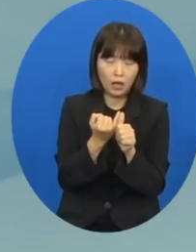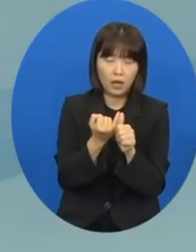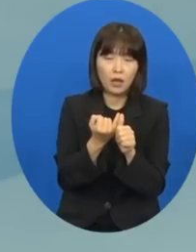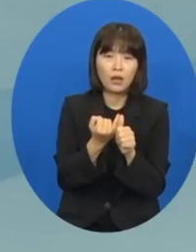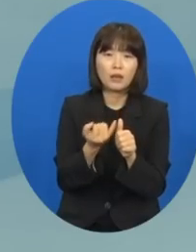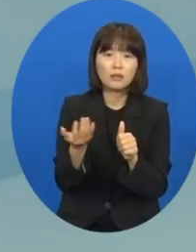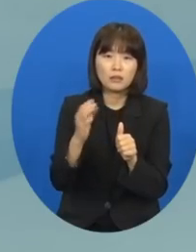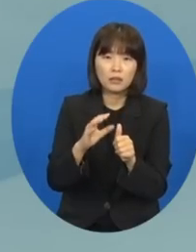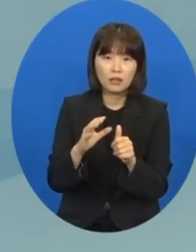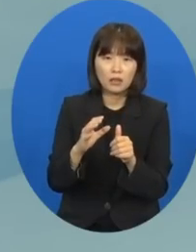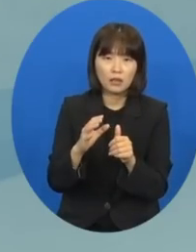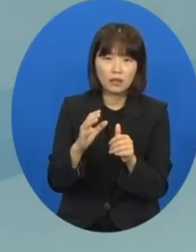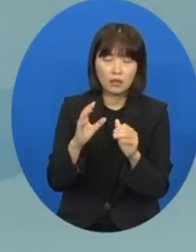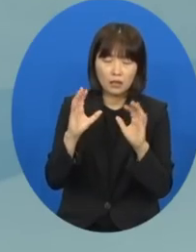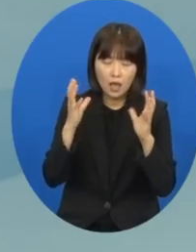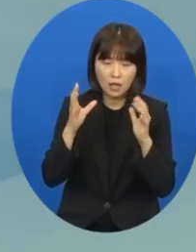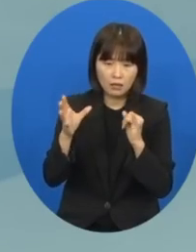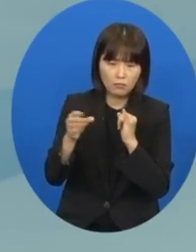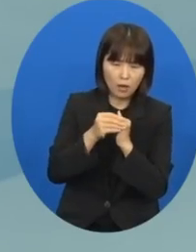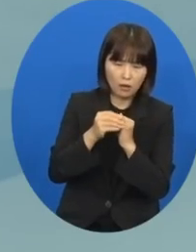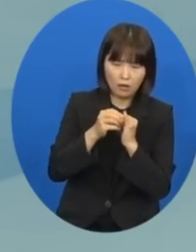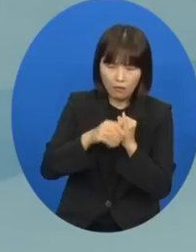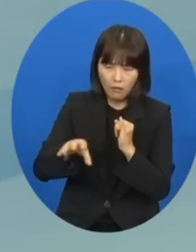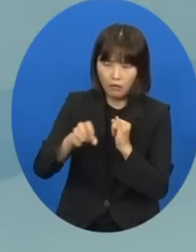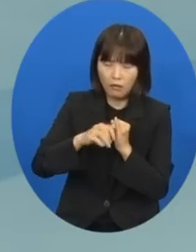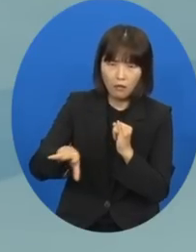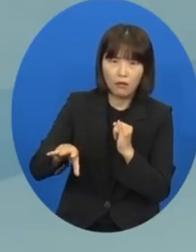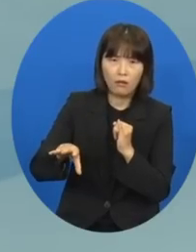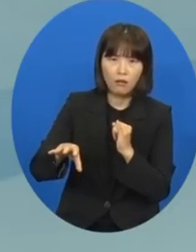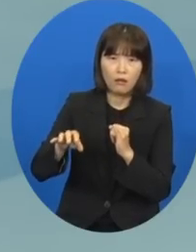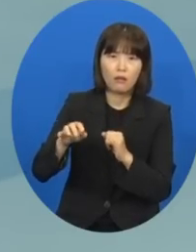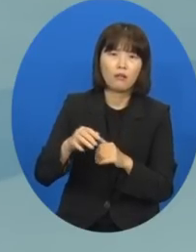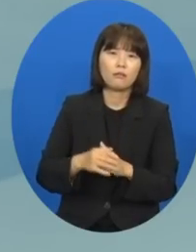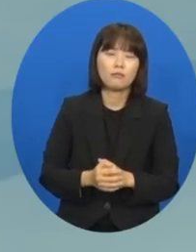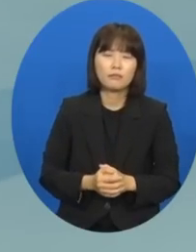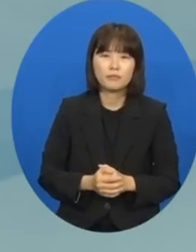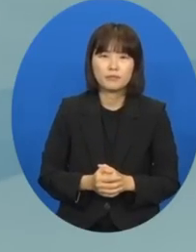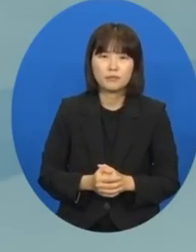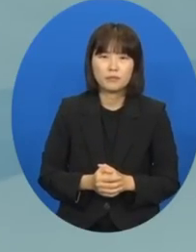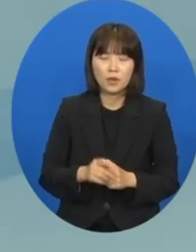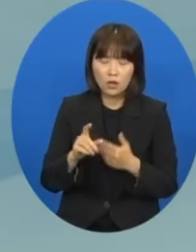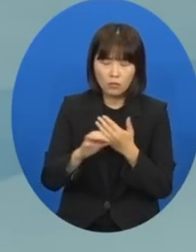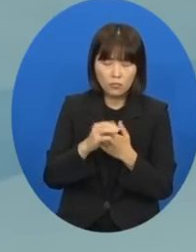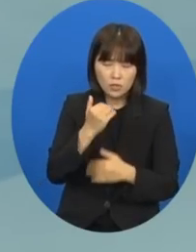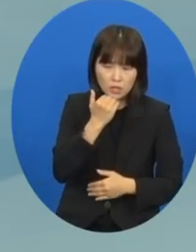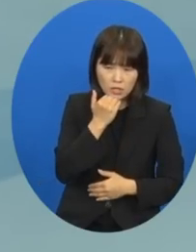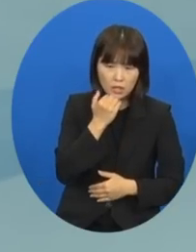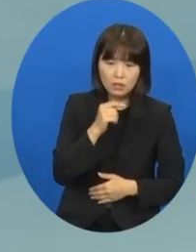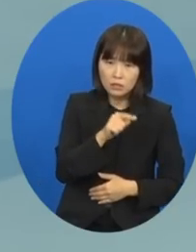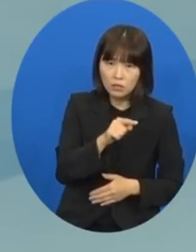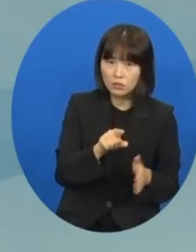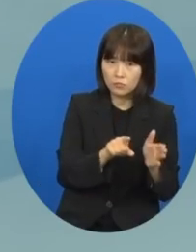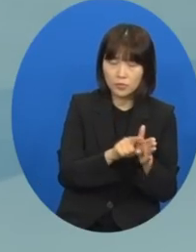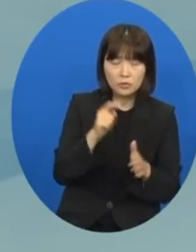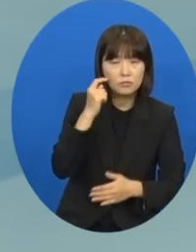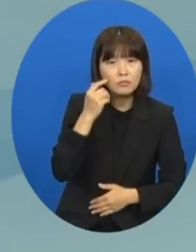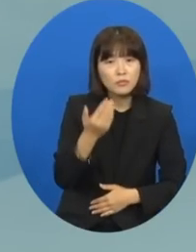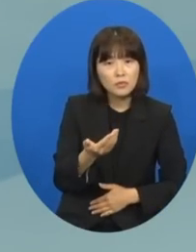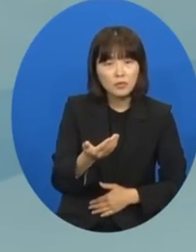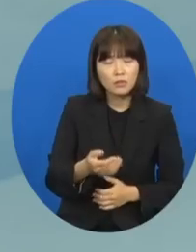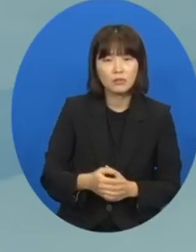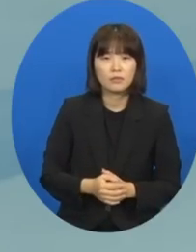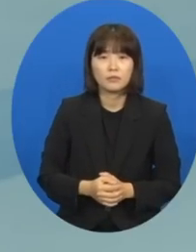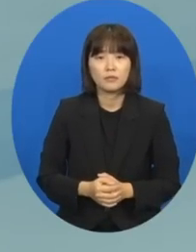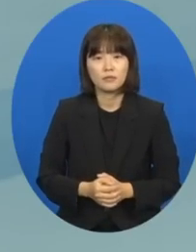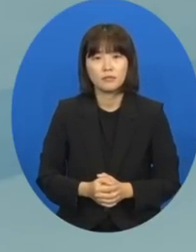안 되는 거예요. 자, 그러면 기다리는 것이 믿음일까요? 물론 그럴 수 있어요. 뭐 그것도 기다릴 수